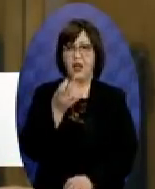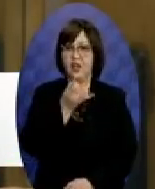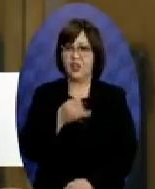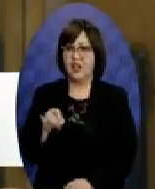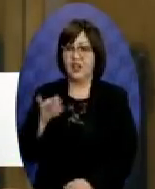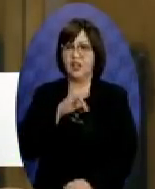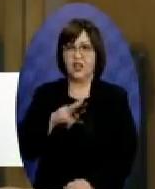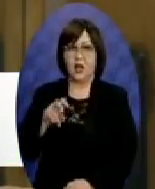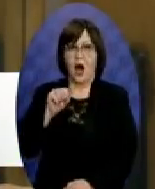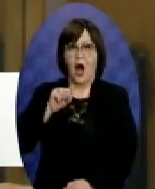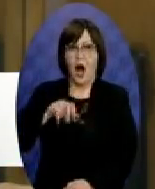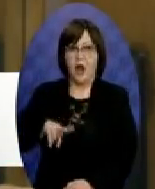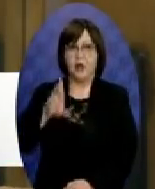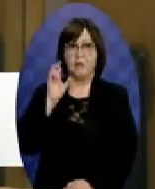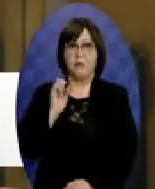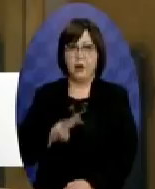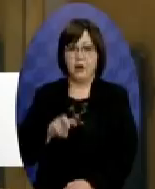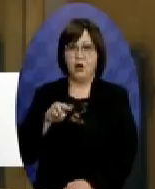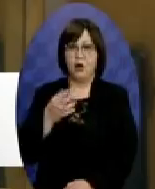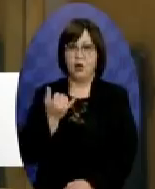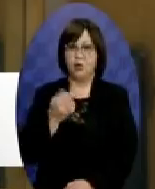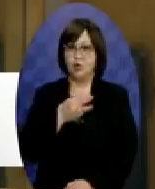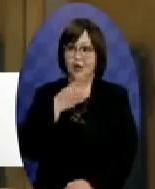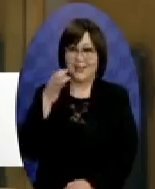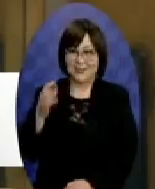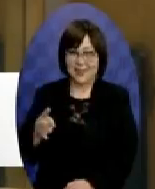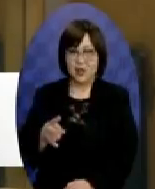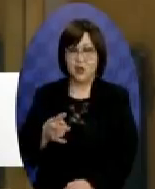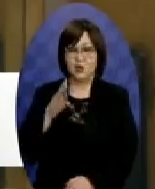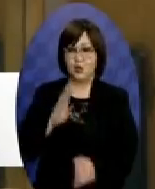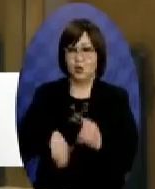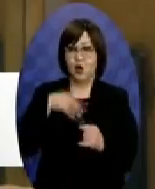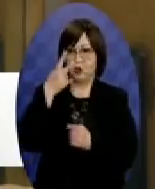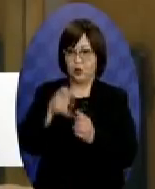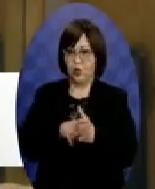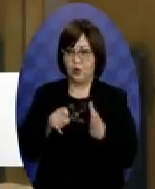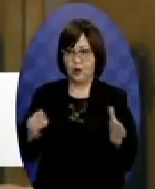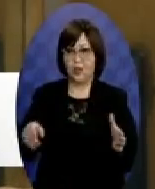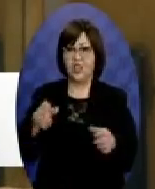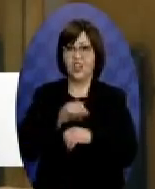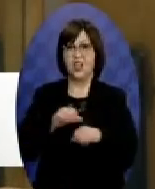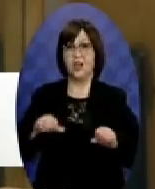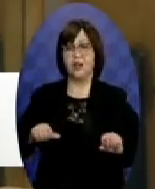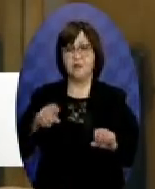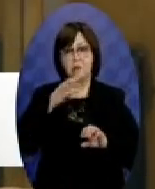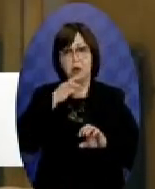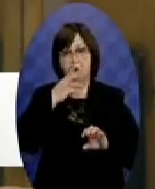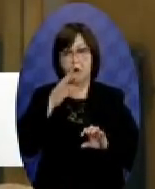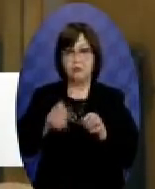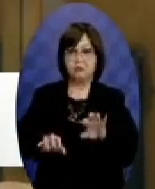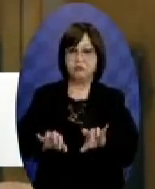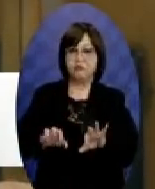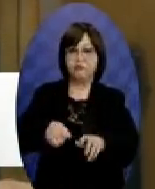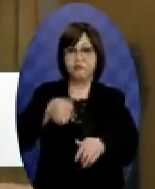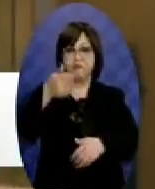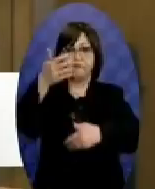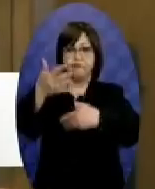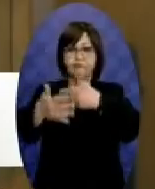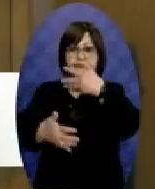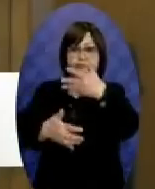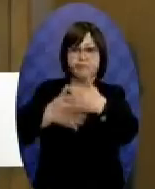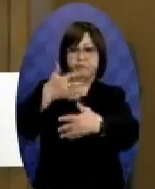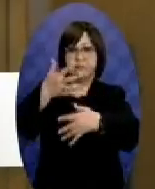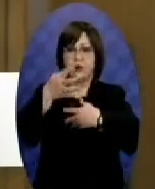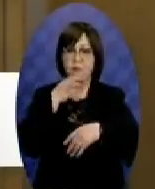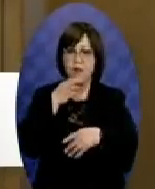мэдүүлэгт иргэд маань сүүлийн 2 жилийн байдалд нь бол хяналт тавих бүрэн боломжтой. Аль мэдүүлэг гаргагчийн орлого нь өссөн, одоо хөрөнгө нь нэмэгдчихв гэдэг